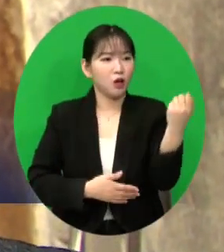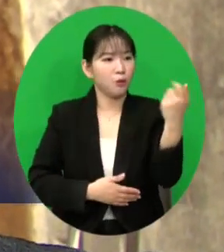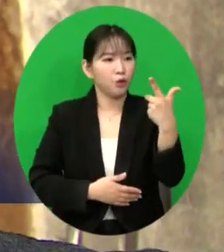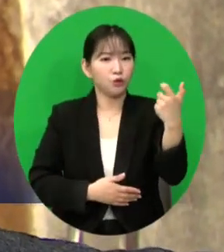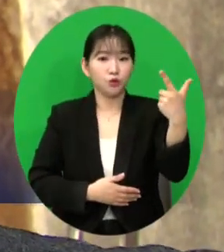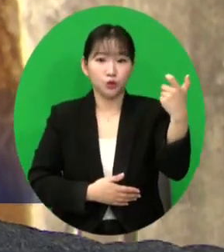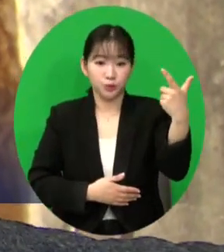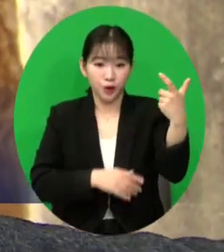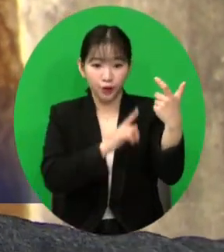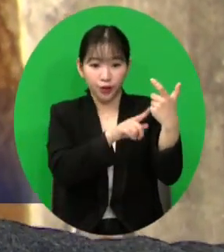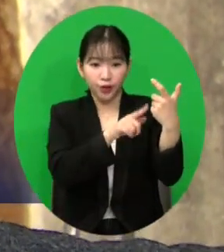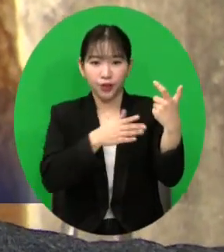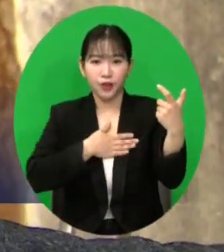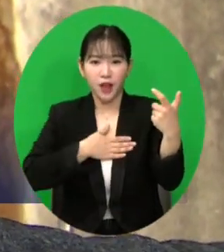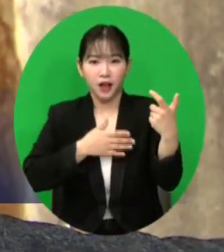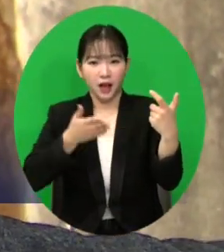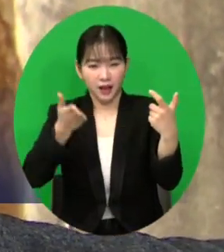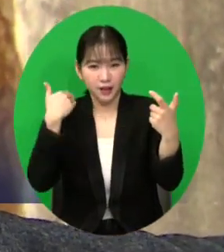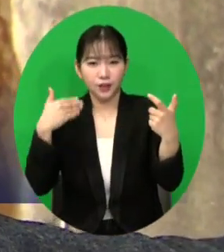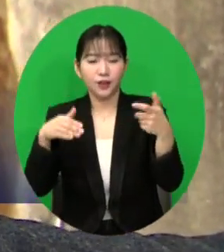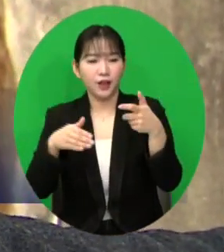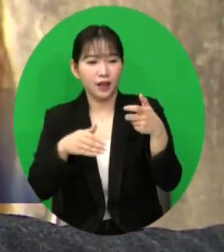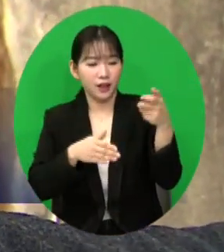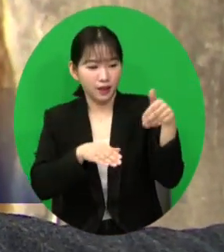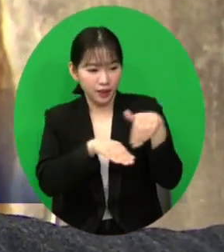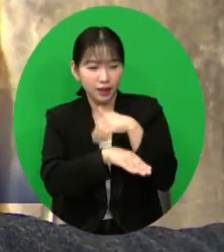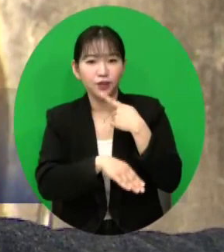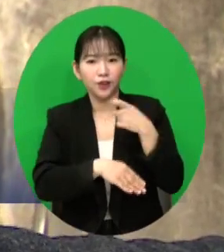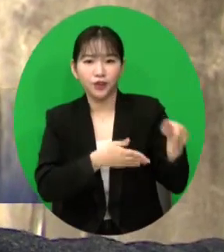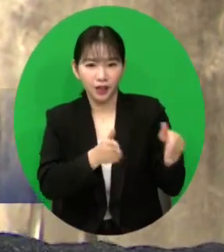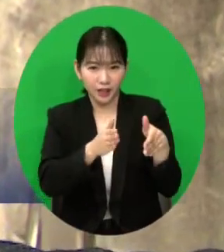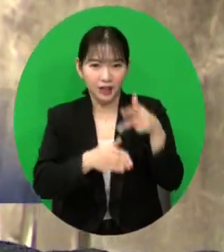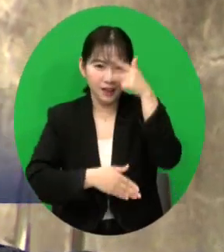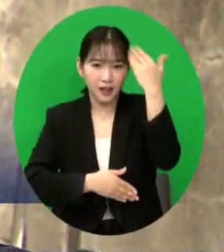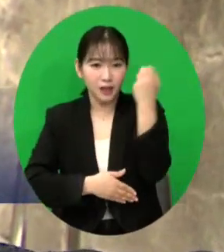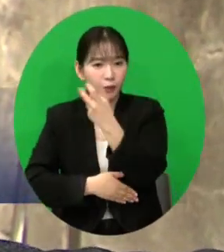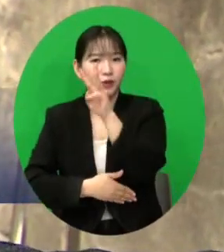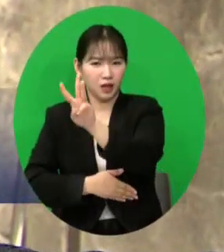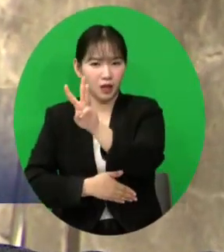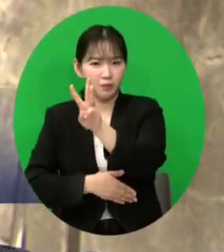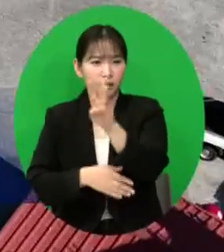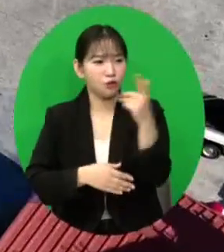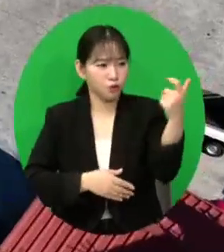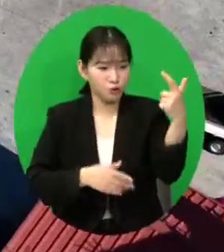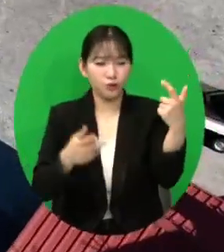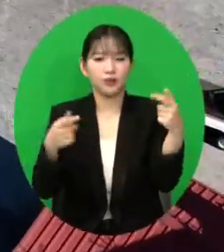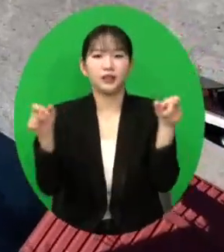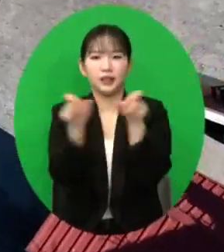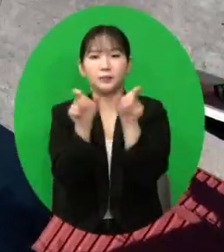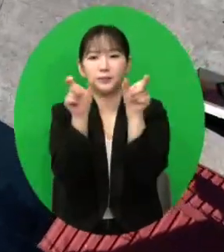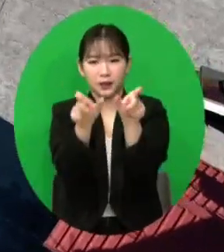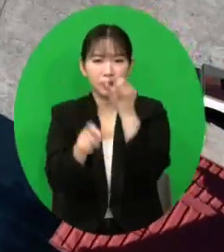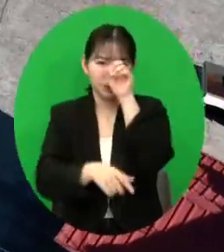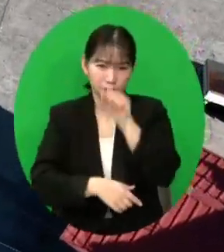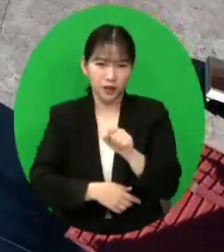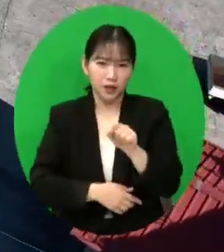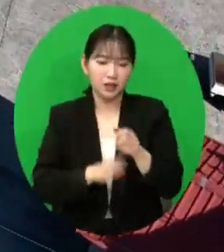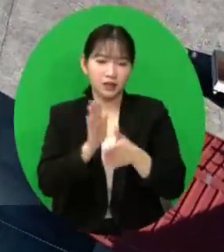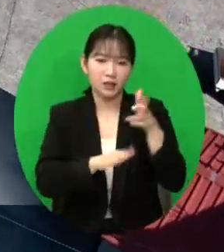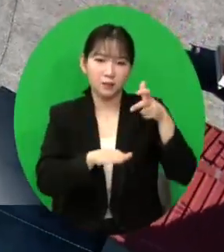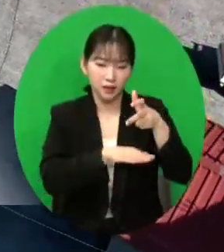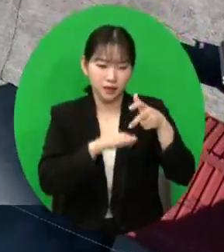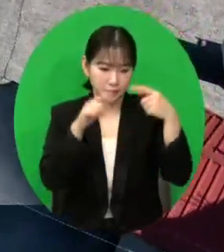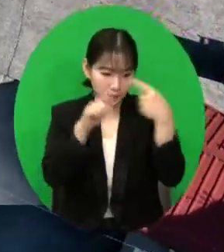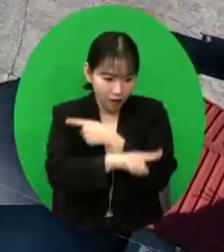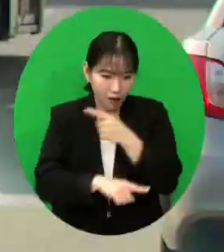여기다가 66번이 내가 다닌다는데 93번 그 써주면 좋겠네요. 시내버스 노선 전면